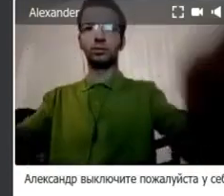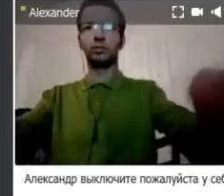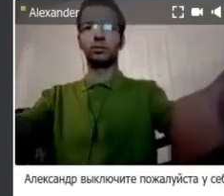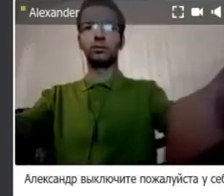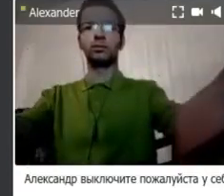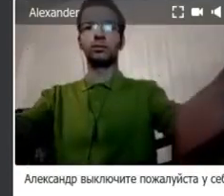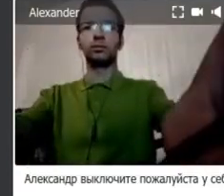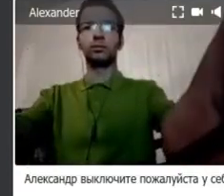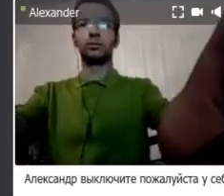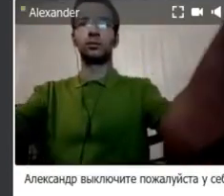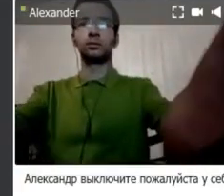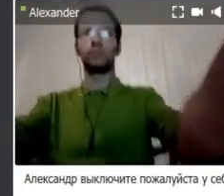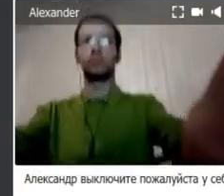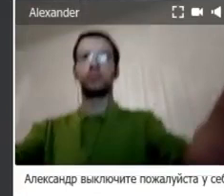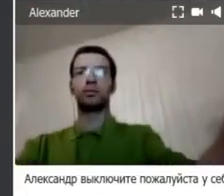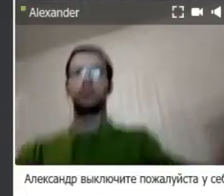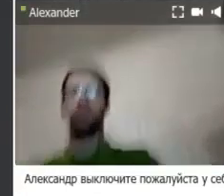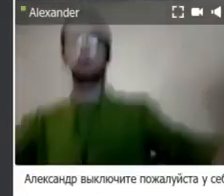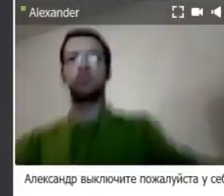колонках микрофона.